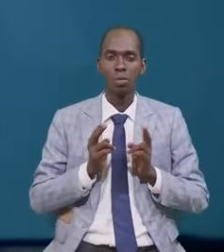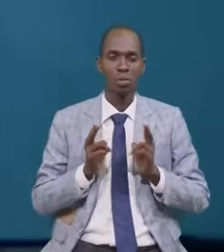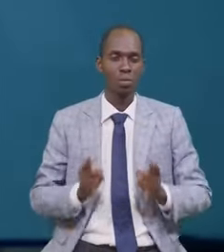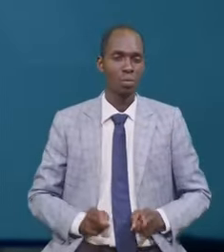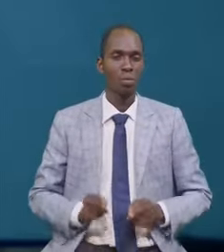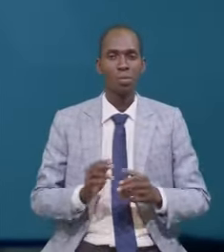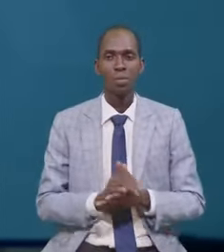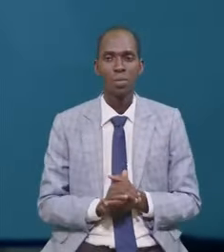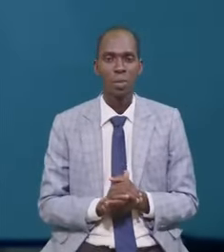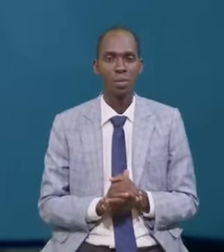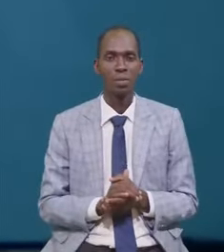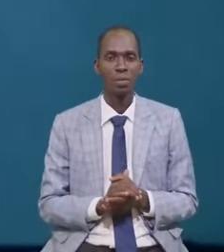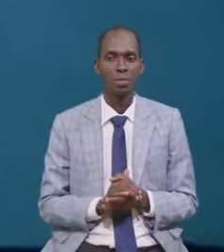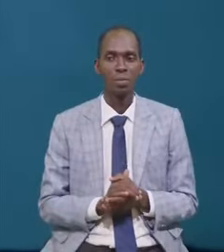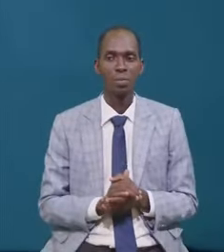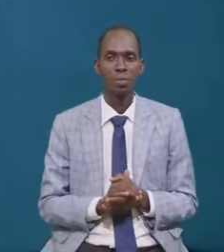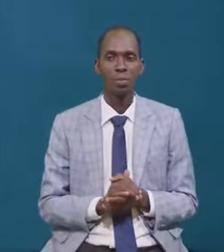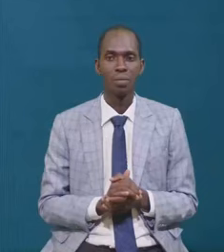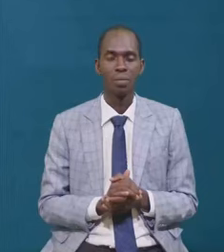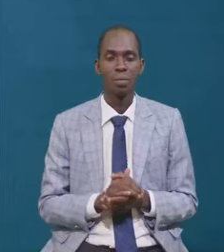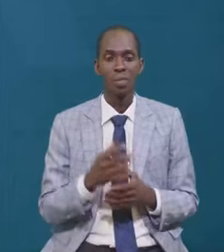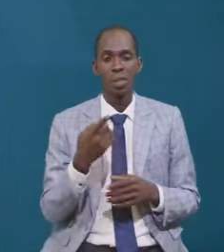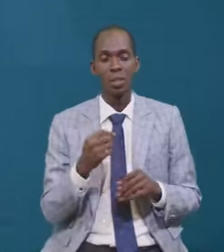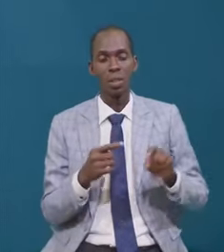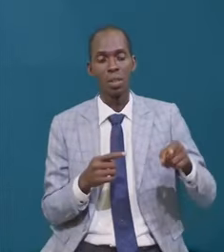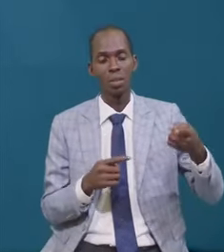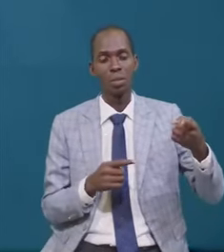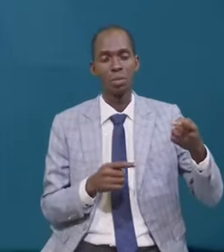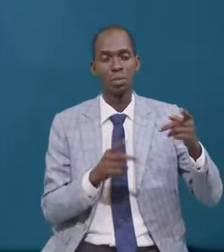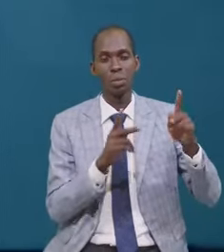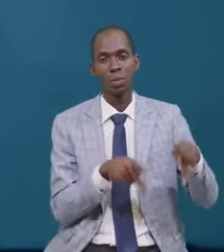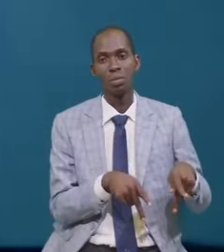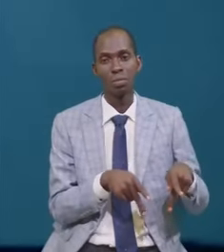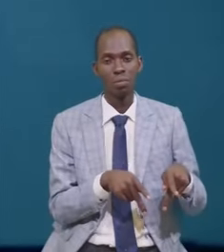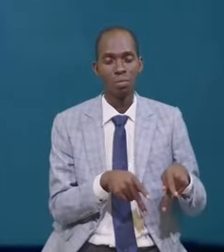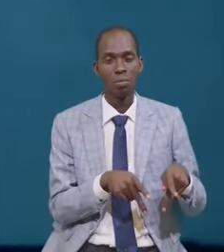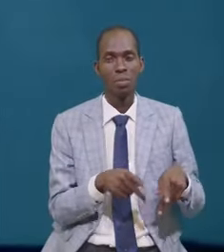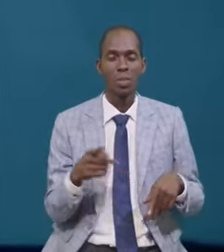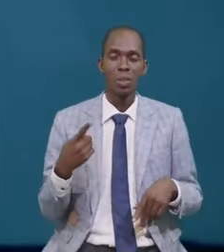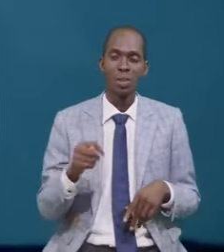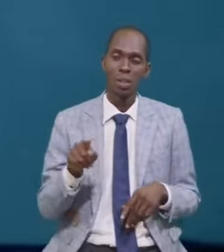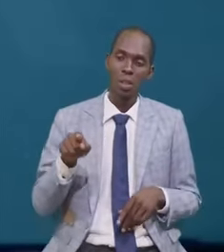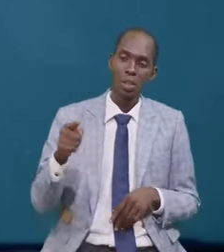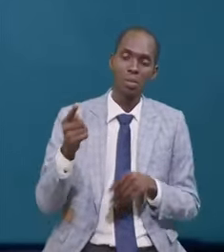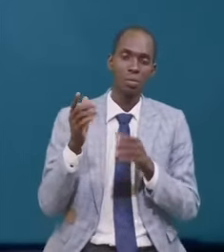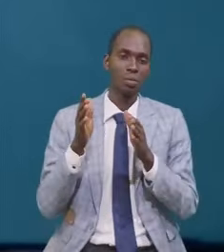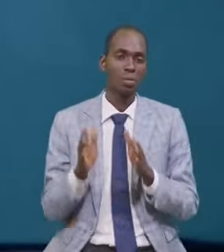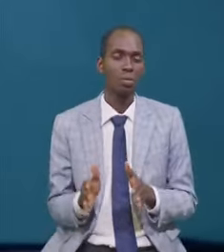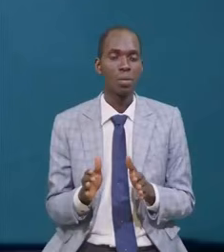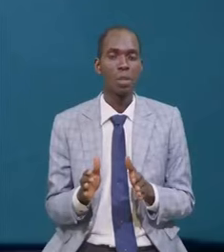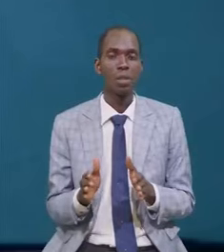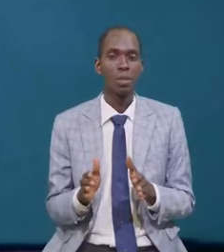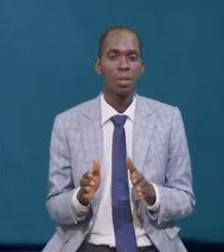యొక్క కార్యాలకు తీర్పు తీర్చినప్పుడు, the accused, నింద మోపబడ్డవాడు, the accuser, నింద